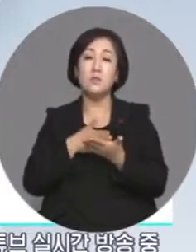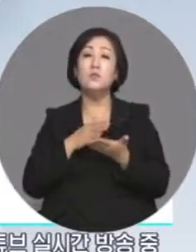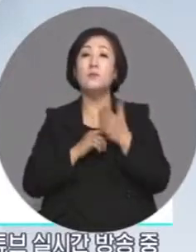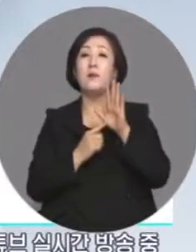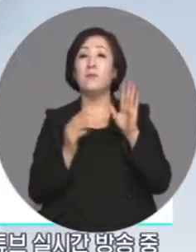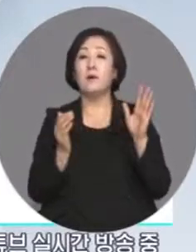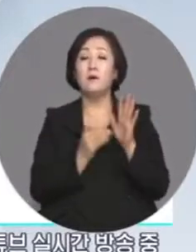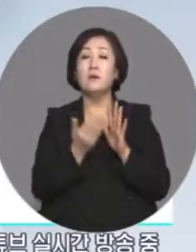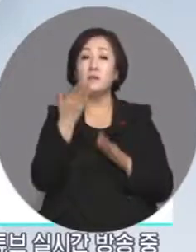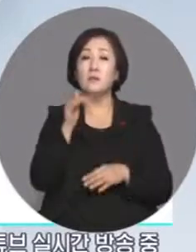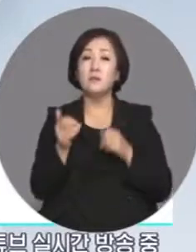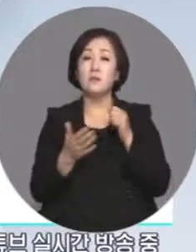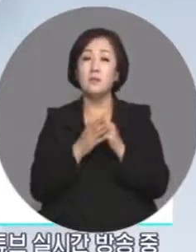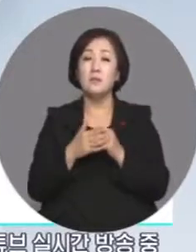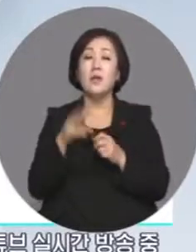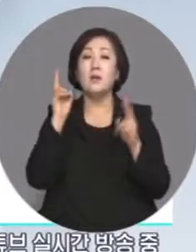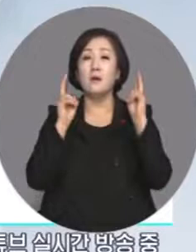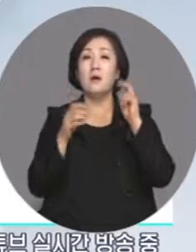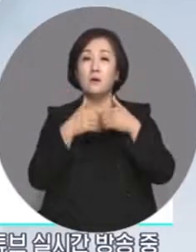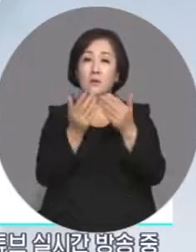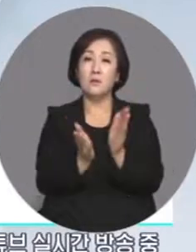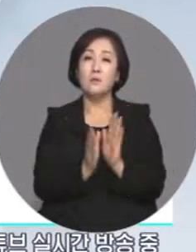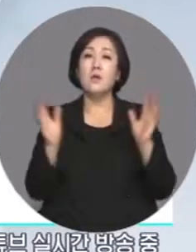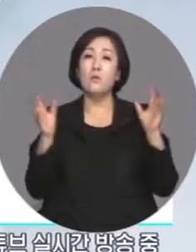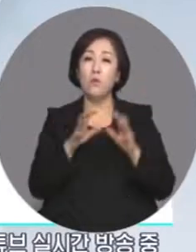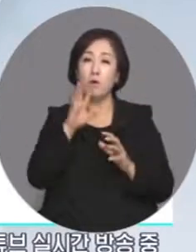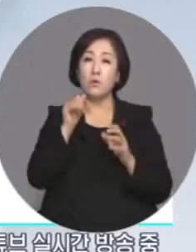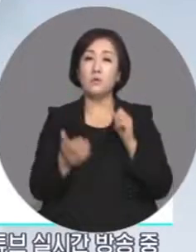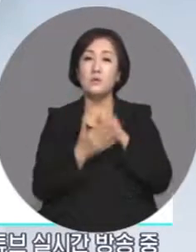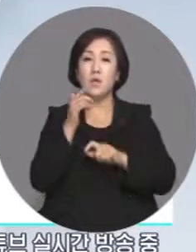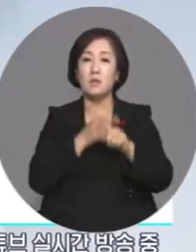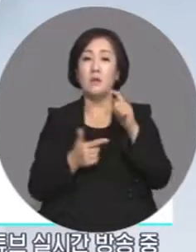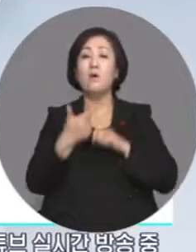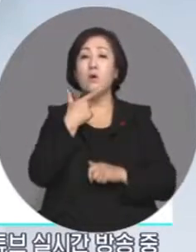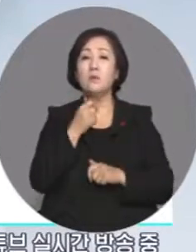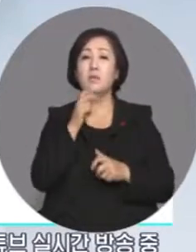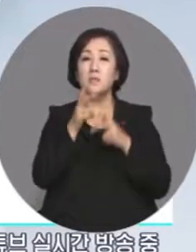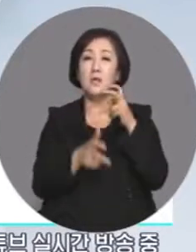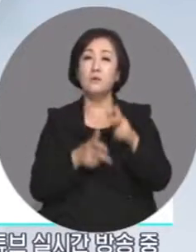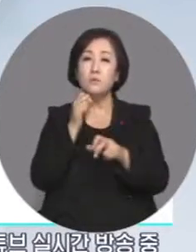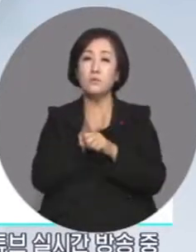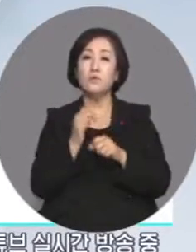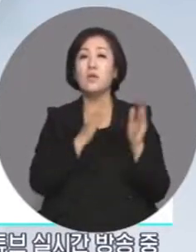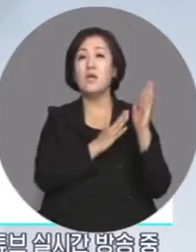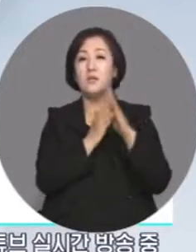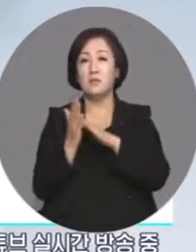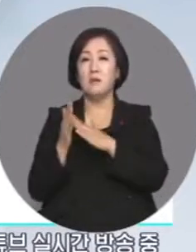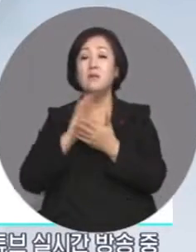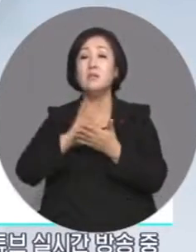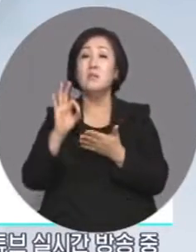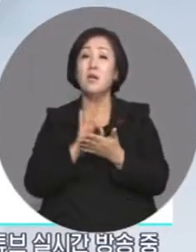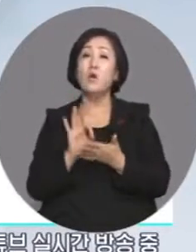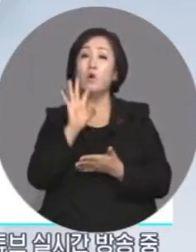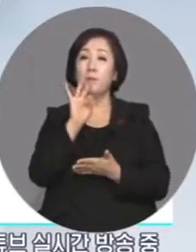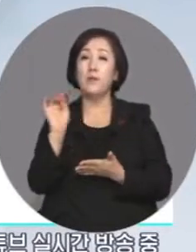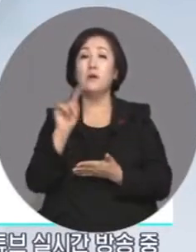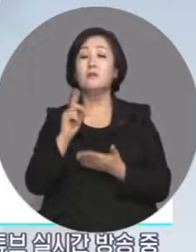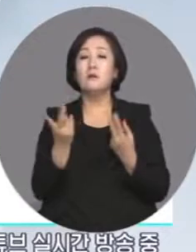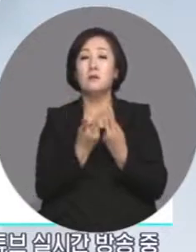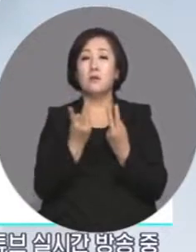전해드렸습니다. 상공인들은 오랜 숙원이 풀렸다는 기대감을 드러내고 있는데 막대한 이전 비용을